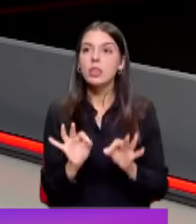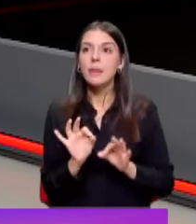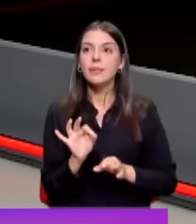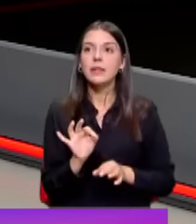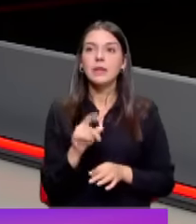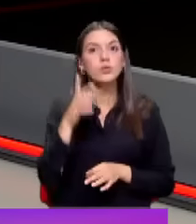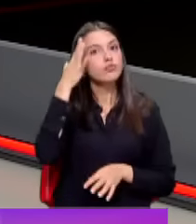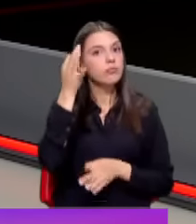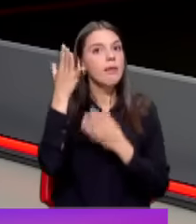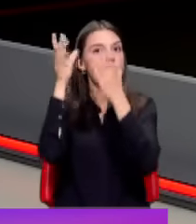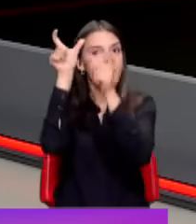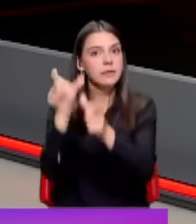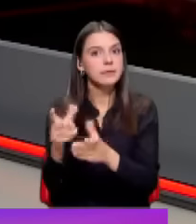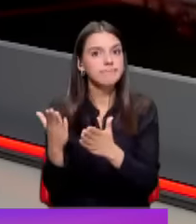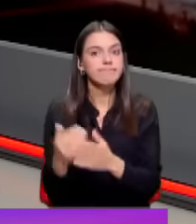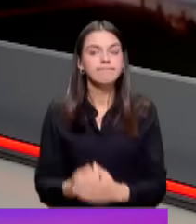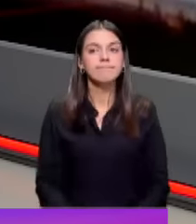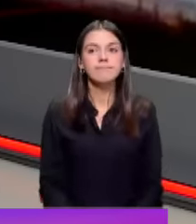işin uzmanı.